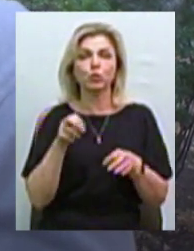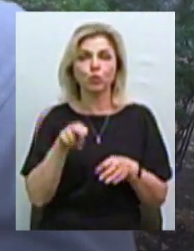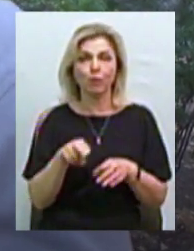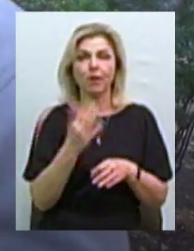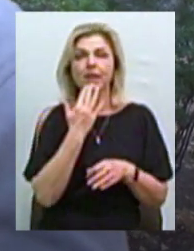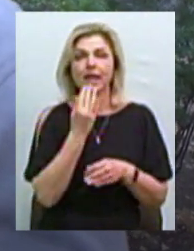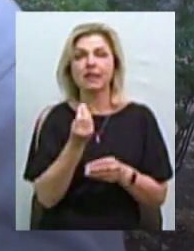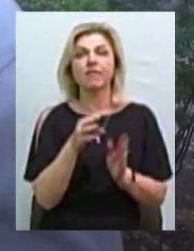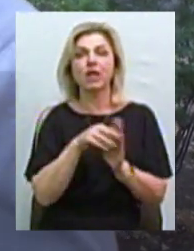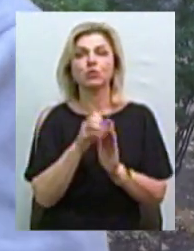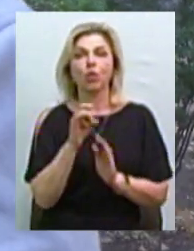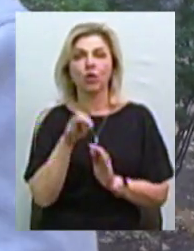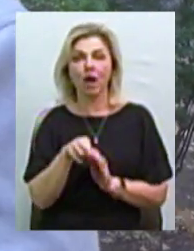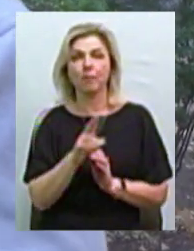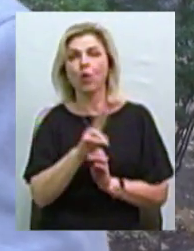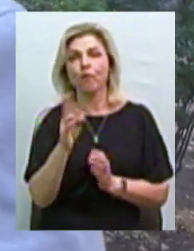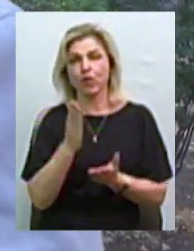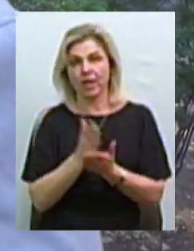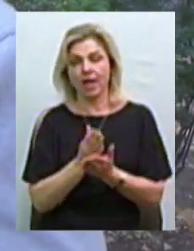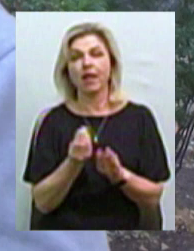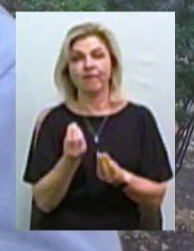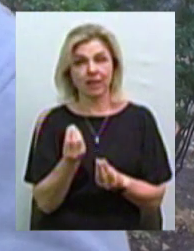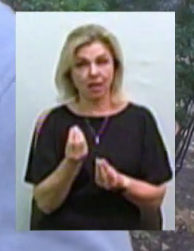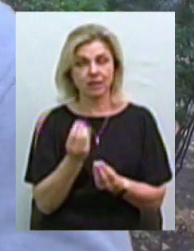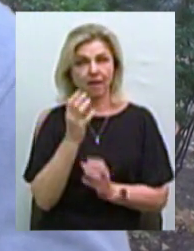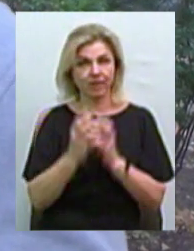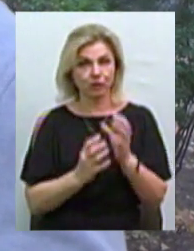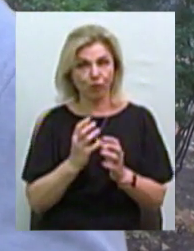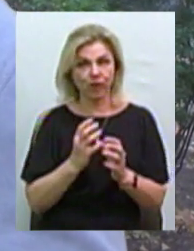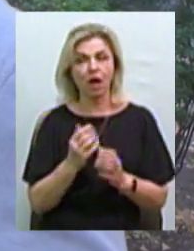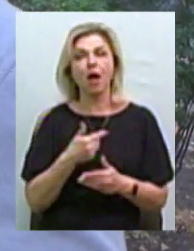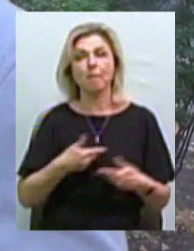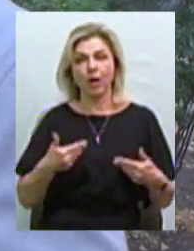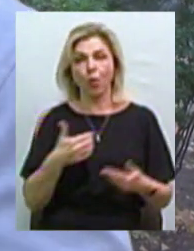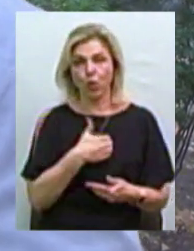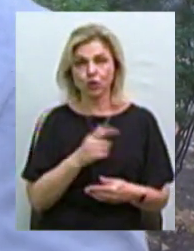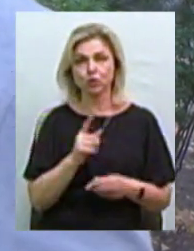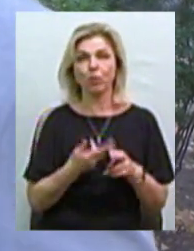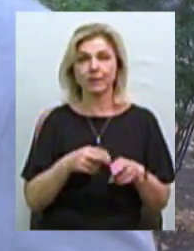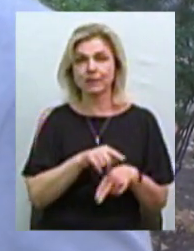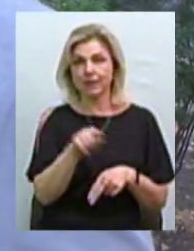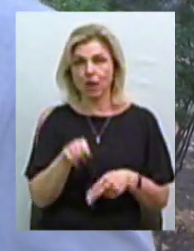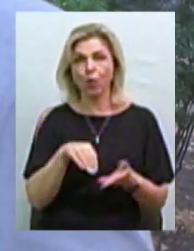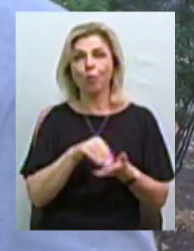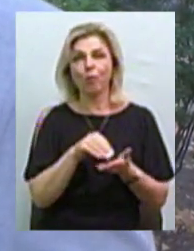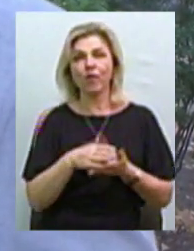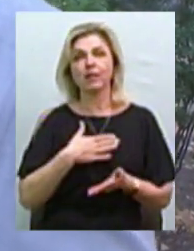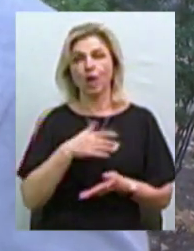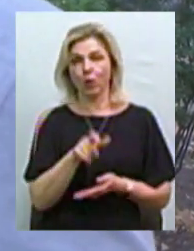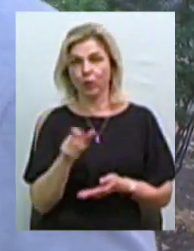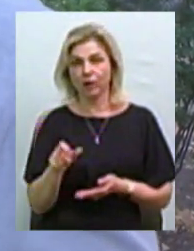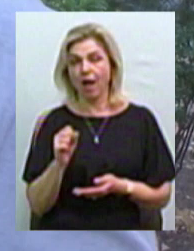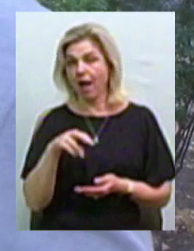іноземним інвесторам, в яких є доступ до фінансів світових. Звичайно, ми хочемо, щоб це купували наші люди, але це